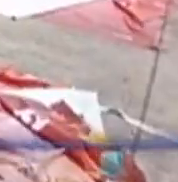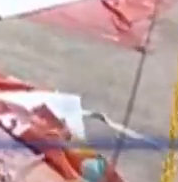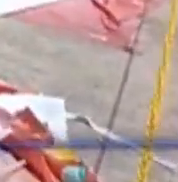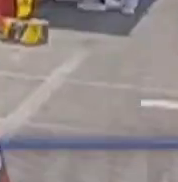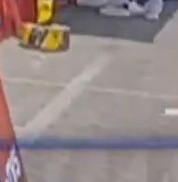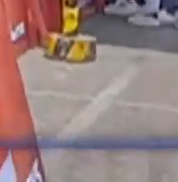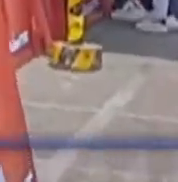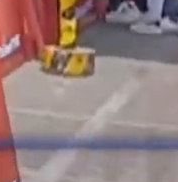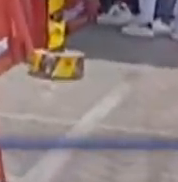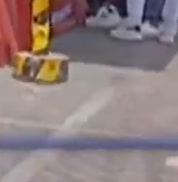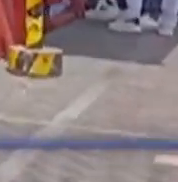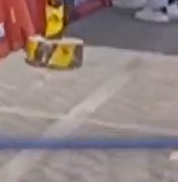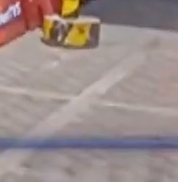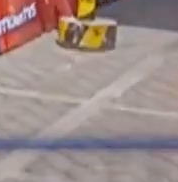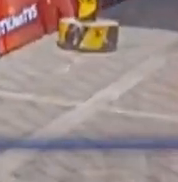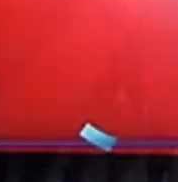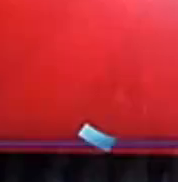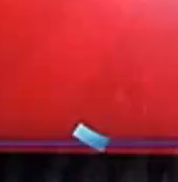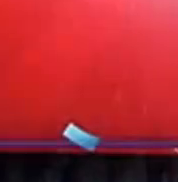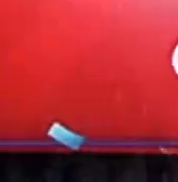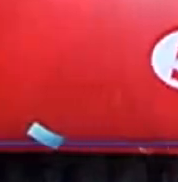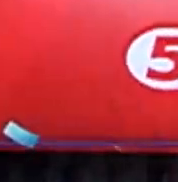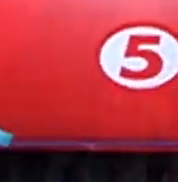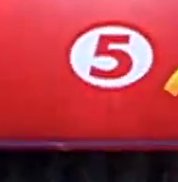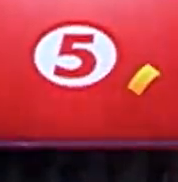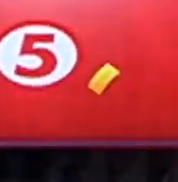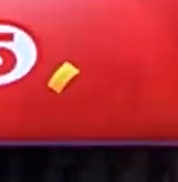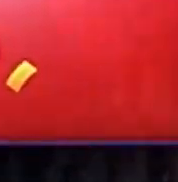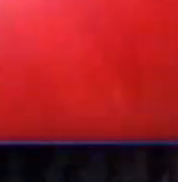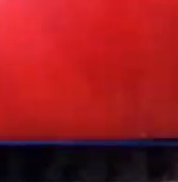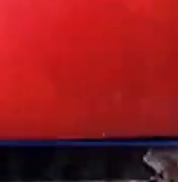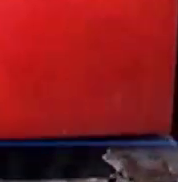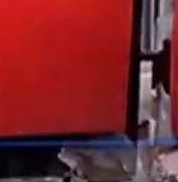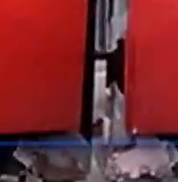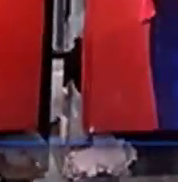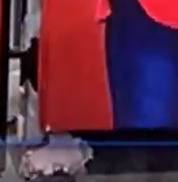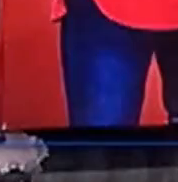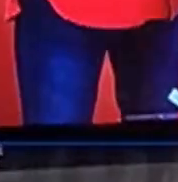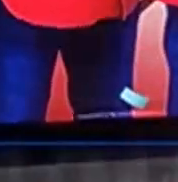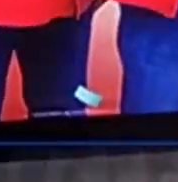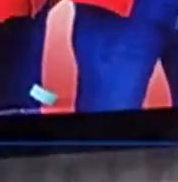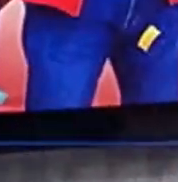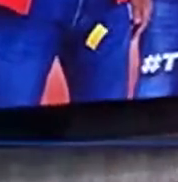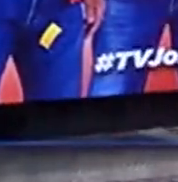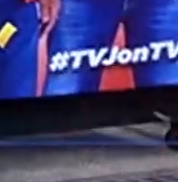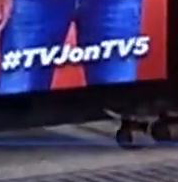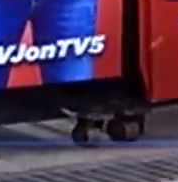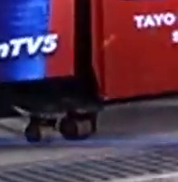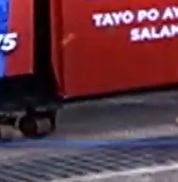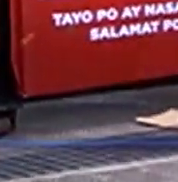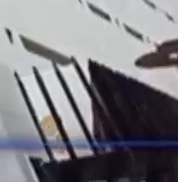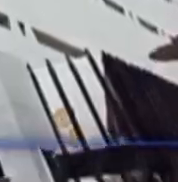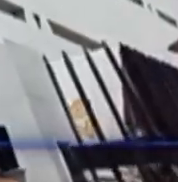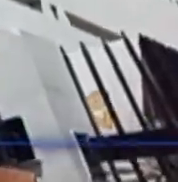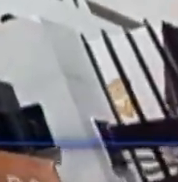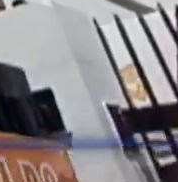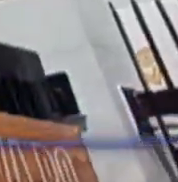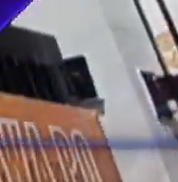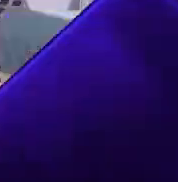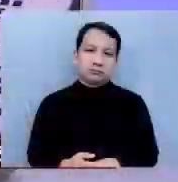mga paghahanda sa pagbabalik noontime ng TVJ at Legit Dabar Gods dito sa